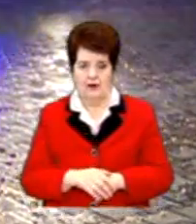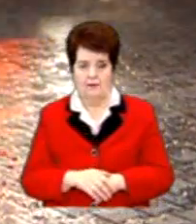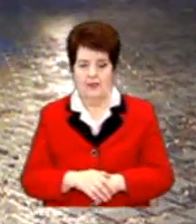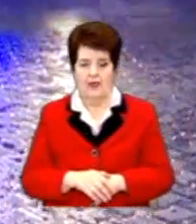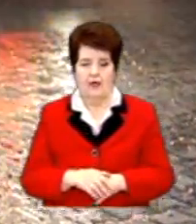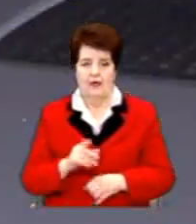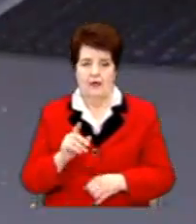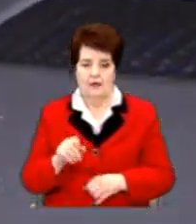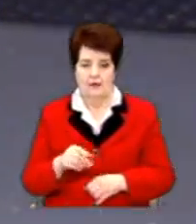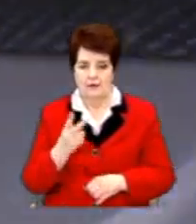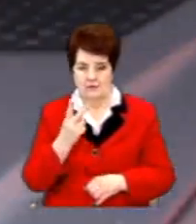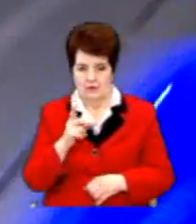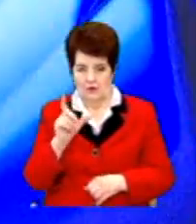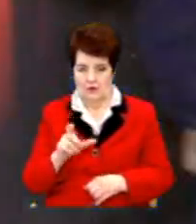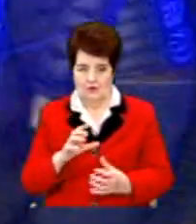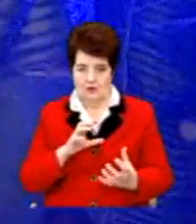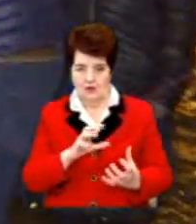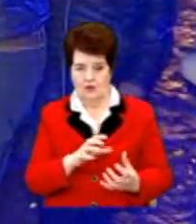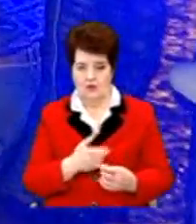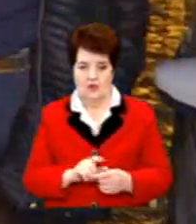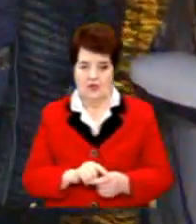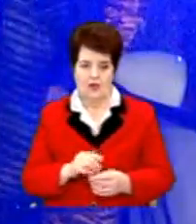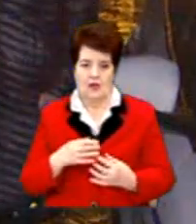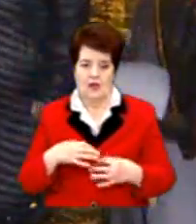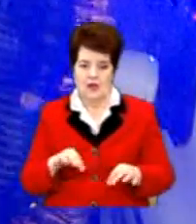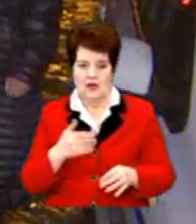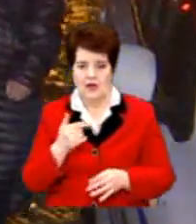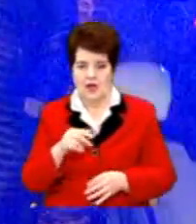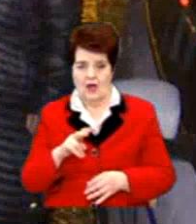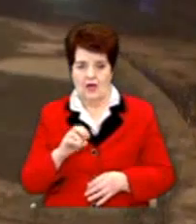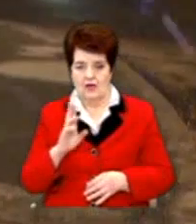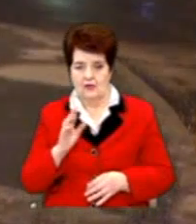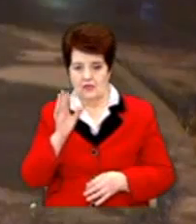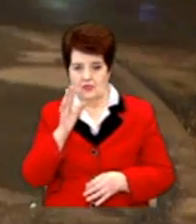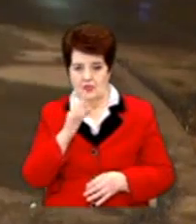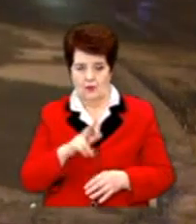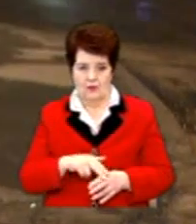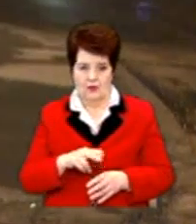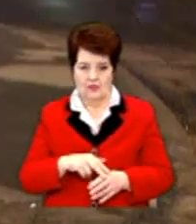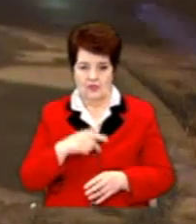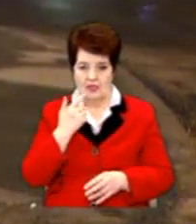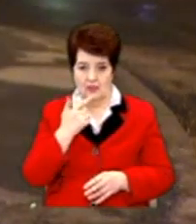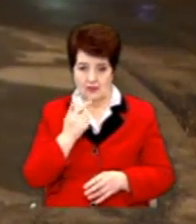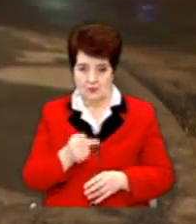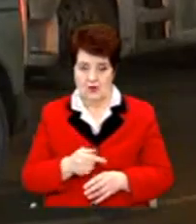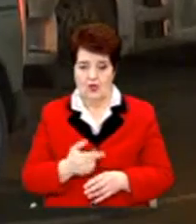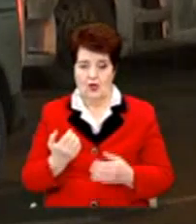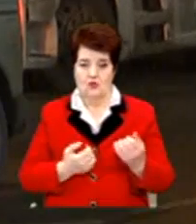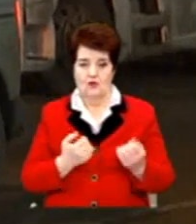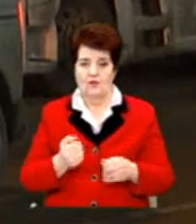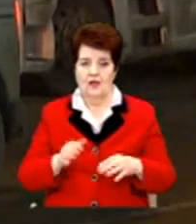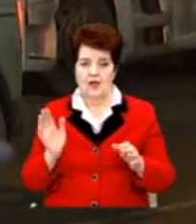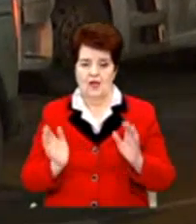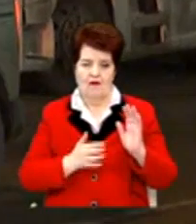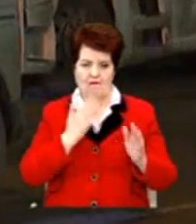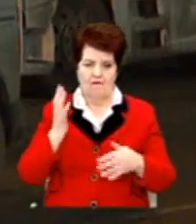național 2B, două microbuze cu pasageri au fost nevoite să-și întrerupă deplasarea către Galați și Chișinău, după ce polițiștii le-au spus șoferilor că este viscol puternic și nu pot